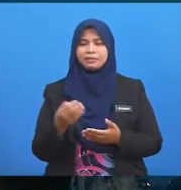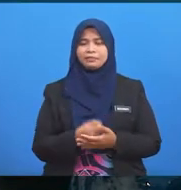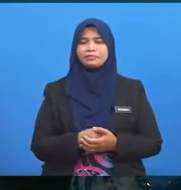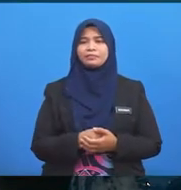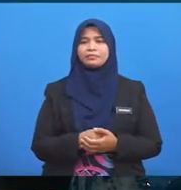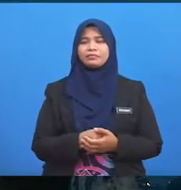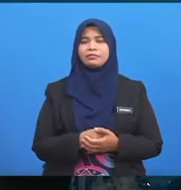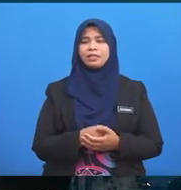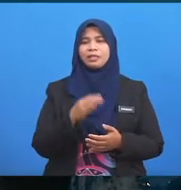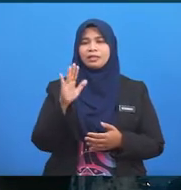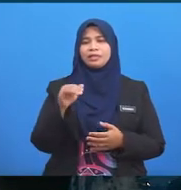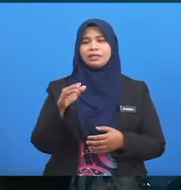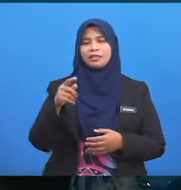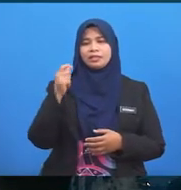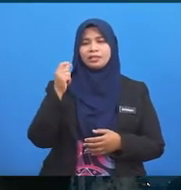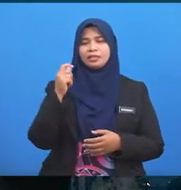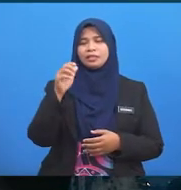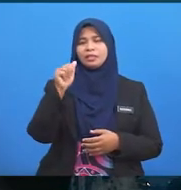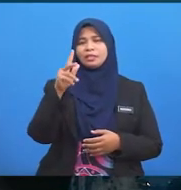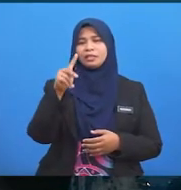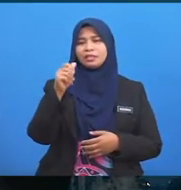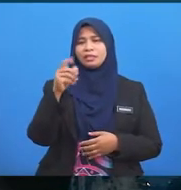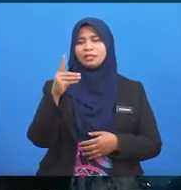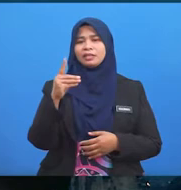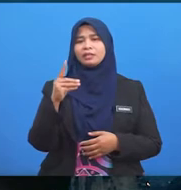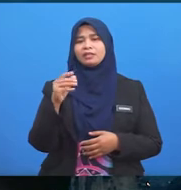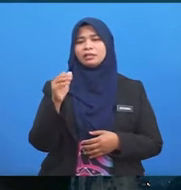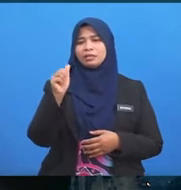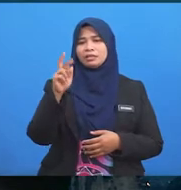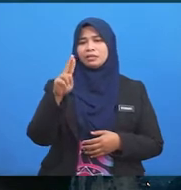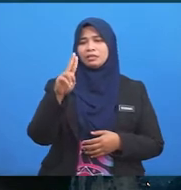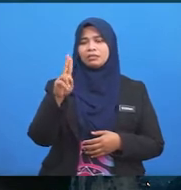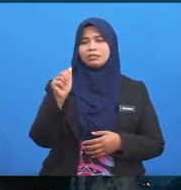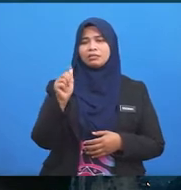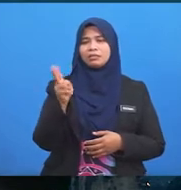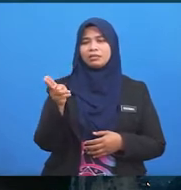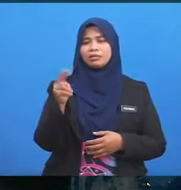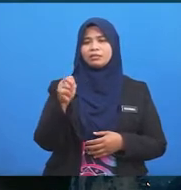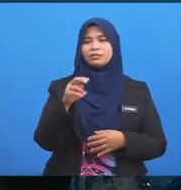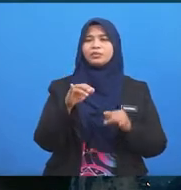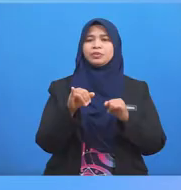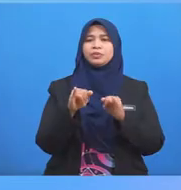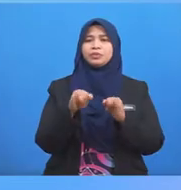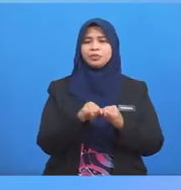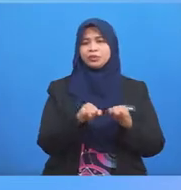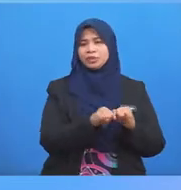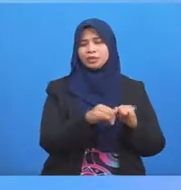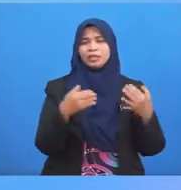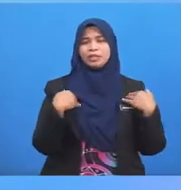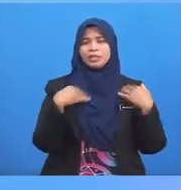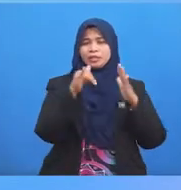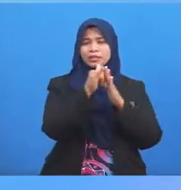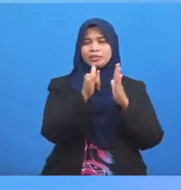akad tabarruk yang lain, akad ar-Rahnu juga mempunyai rukun dan syarat. Akad